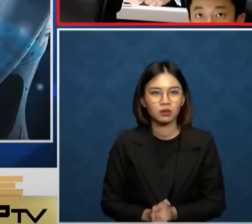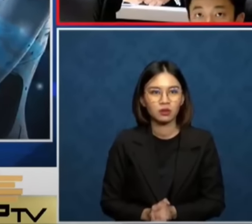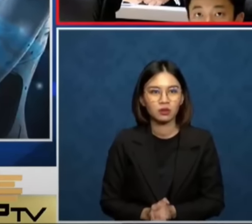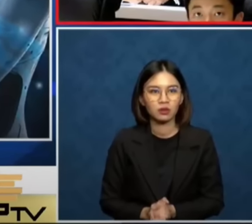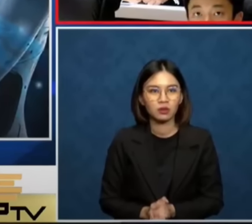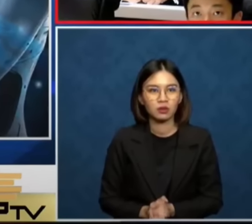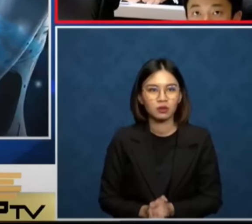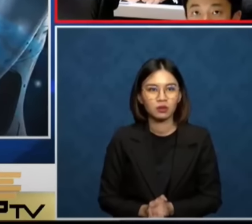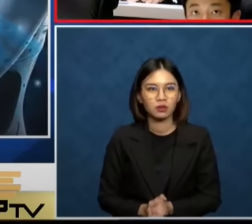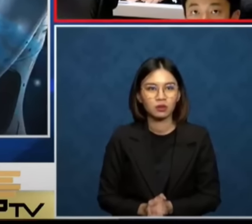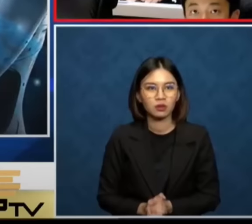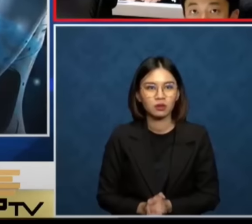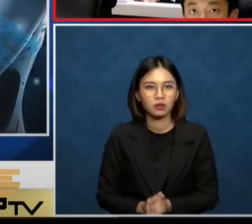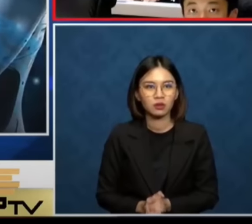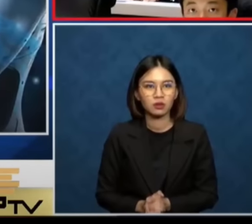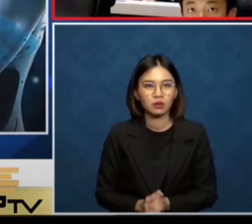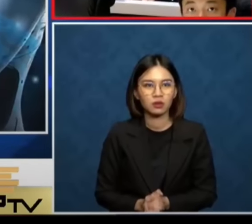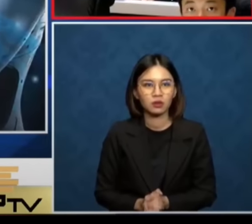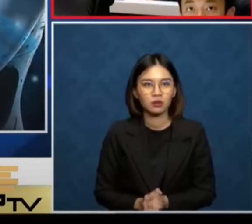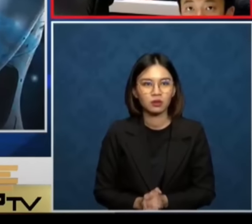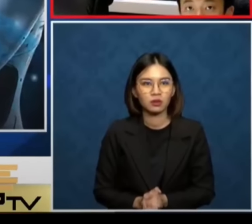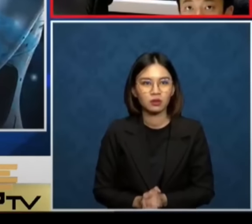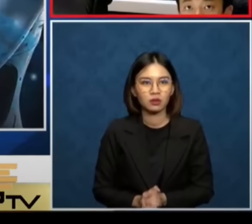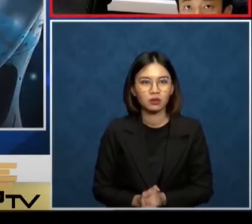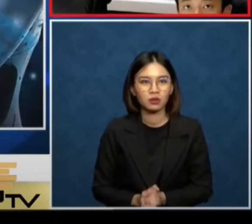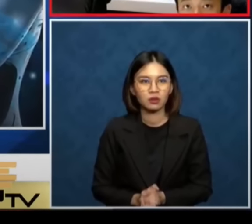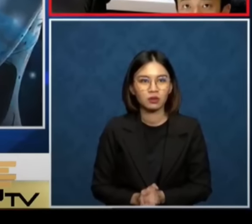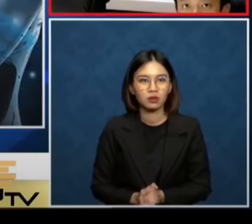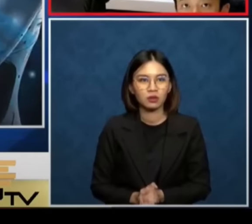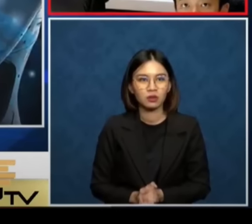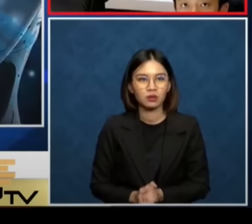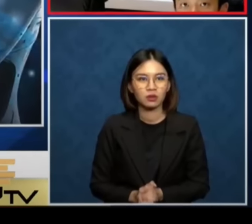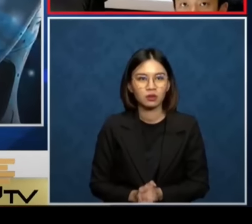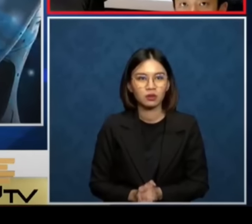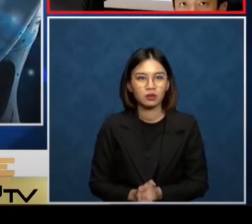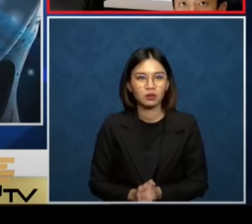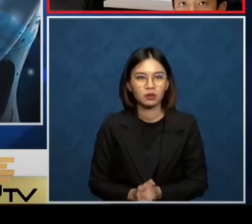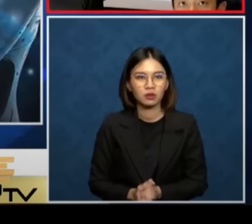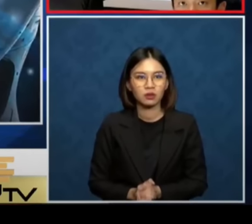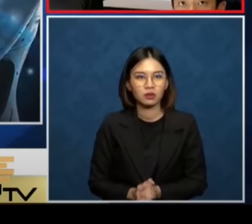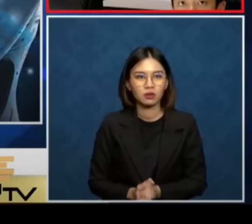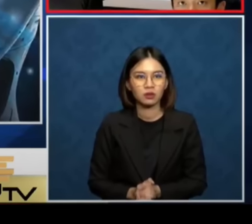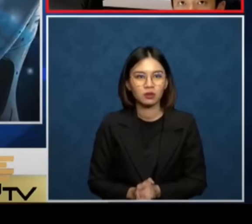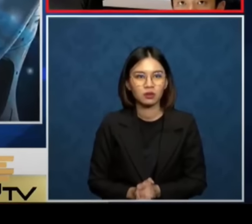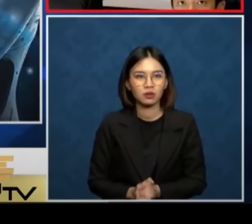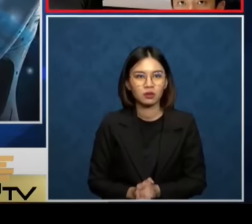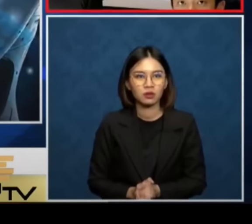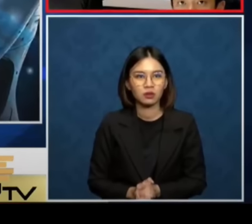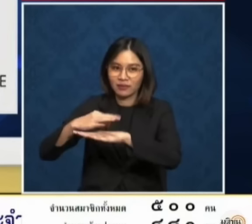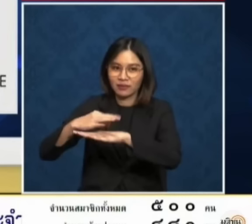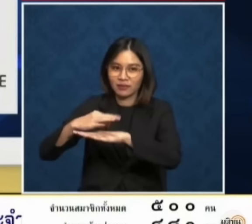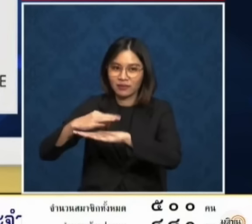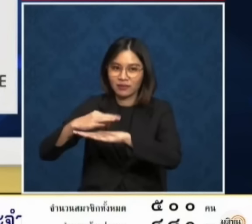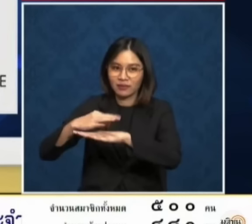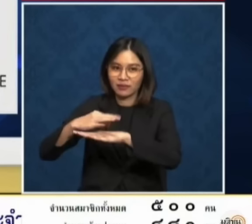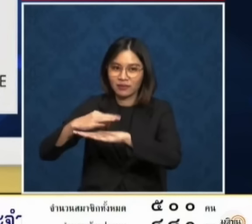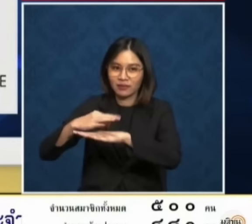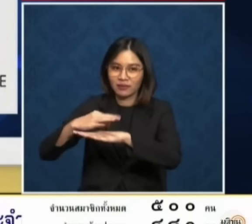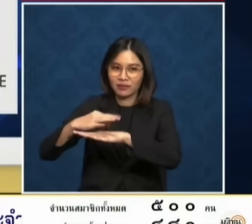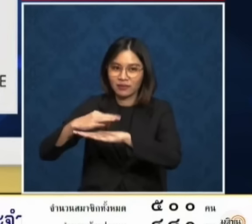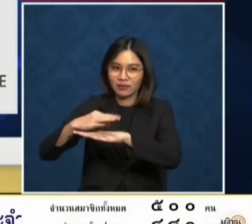AI ของสิทธิพลวิบูลย์ธนากุลอยู่ในช่วงท้ายของคลิปนะครับแต่ฟันหล